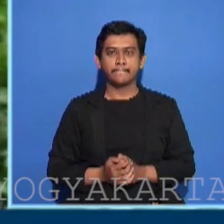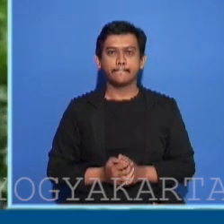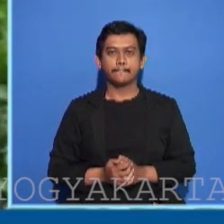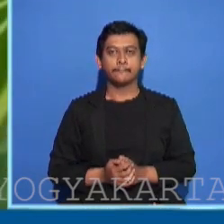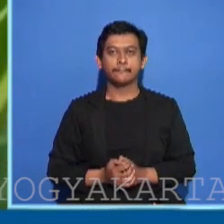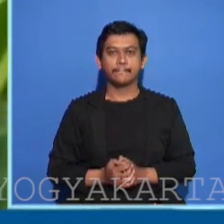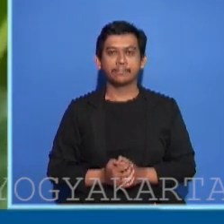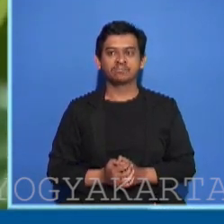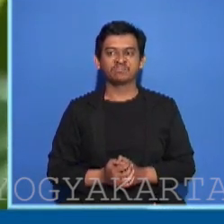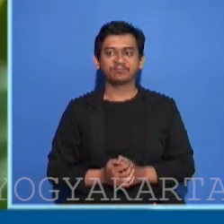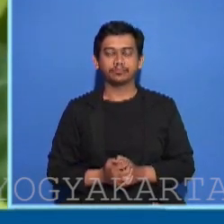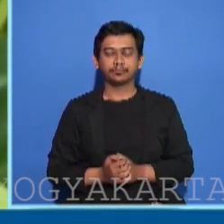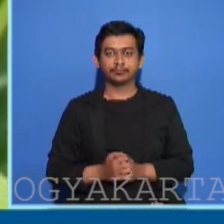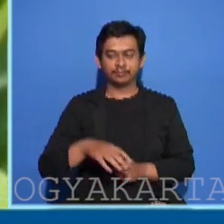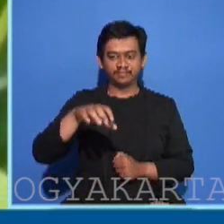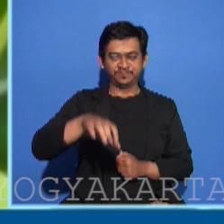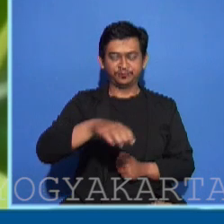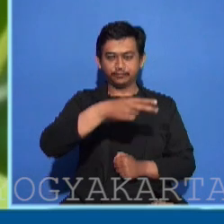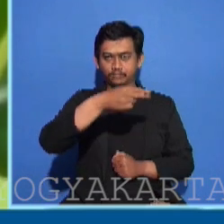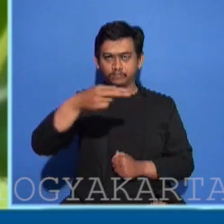lalalatan Indonesia gadang